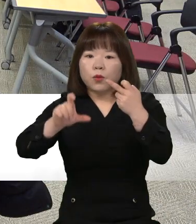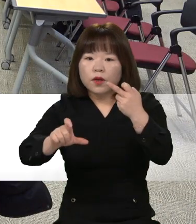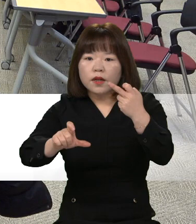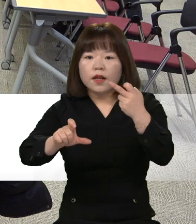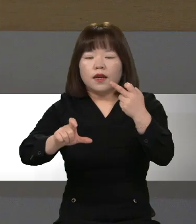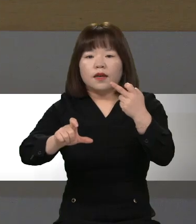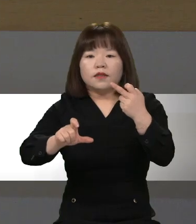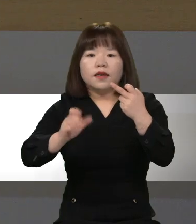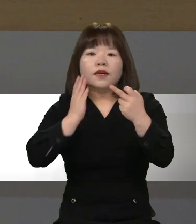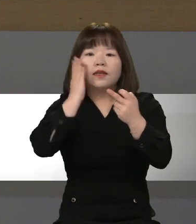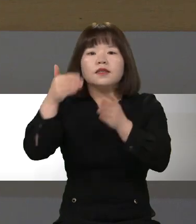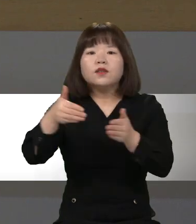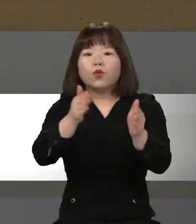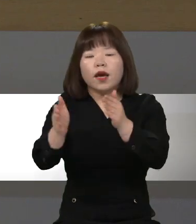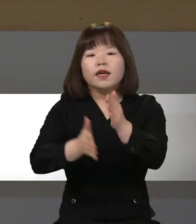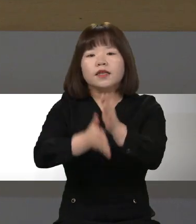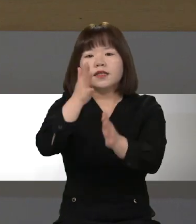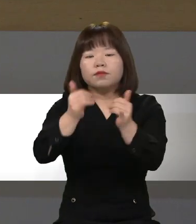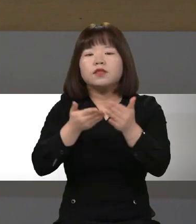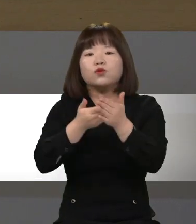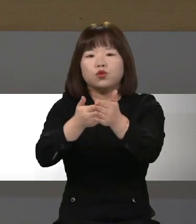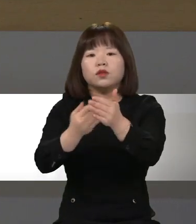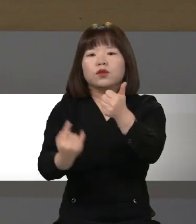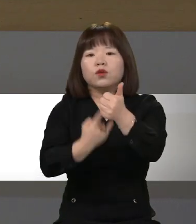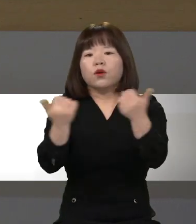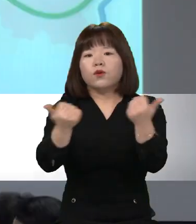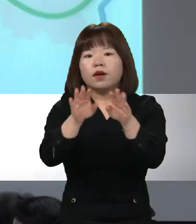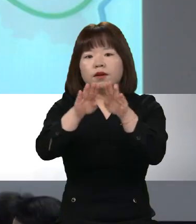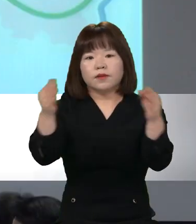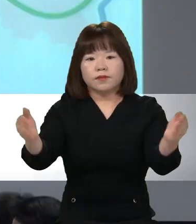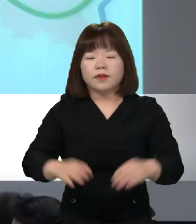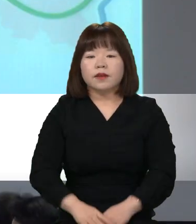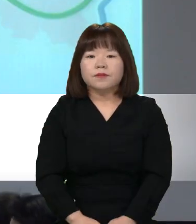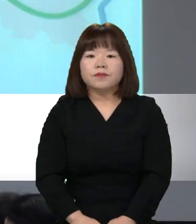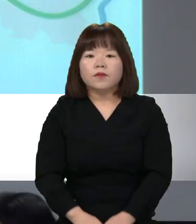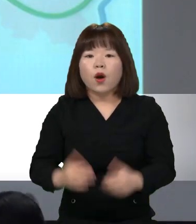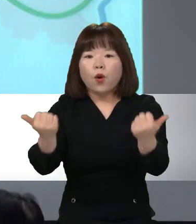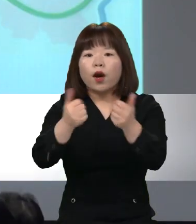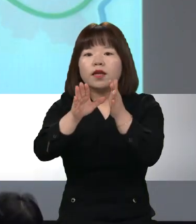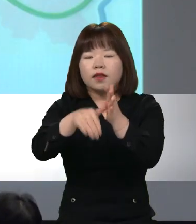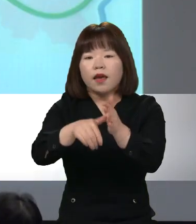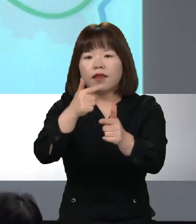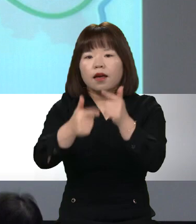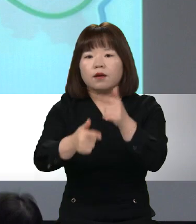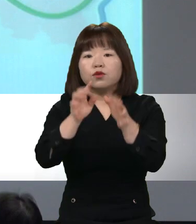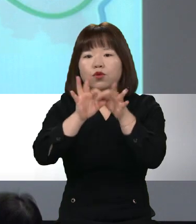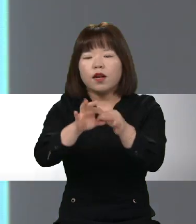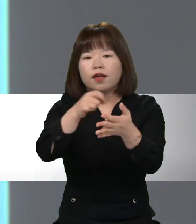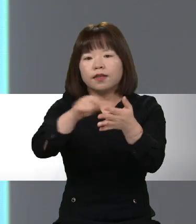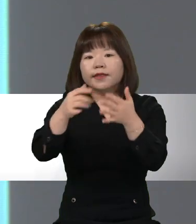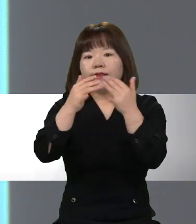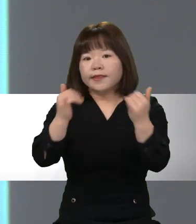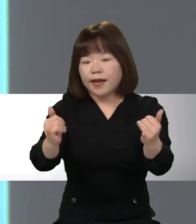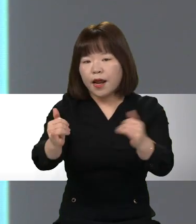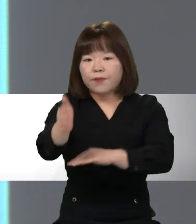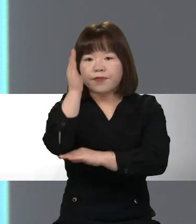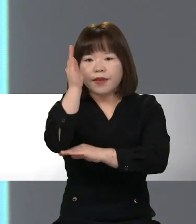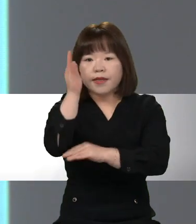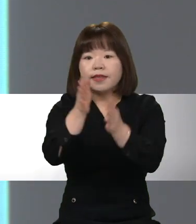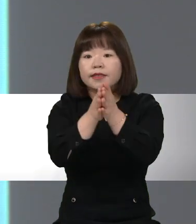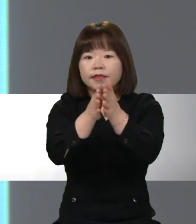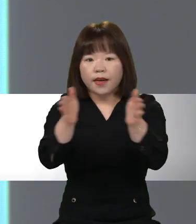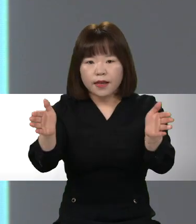지난 15일 포항시는 포항 그린웨이 범시민 추진위원회를 개최했습니다 이날 회의는 나무 칼럼니스트 고교